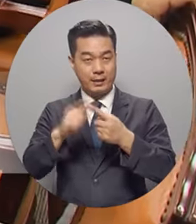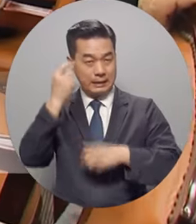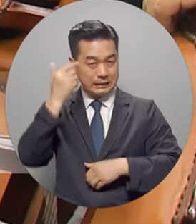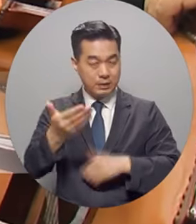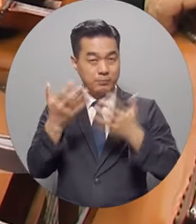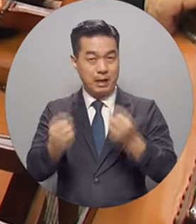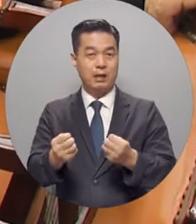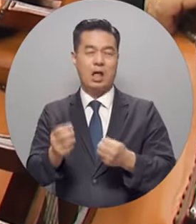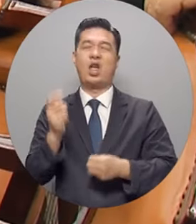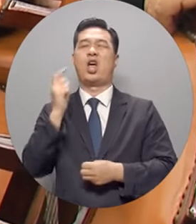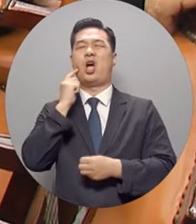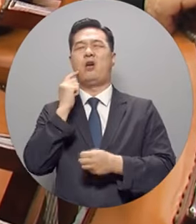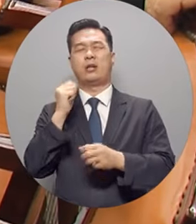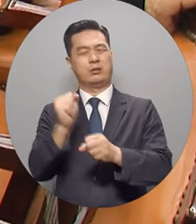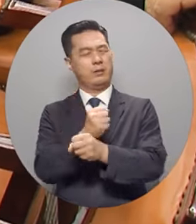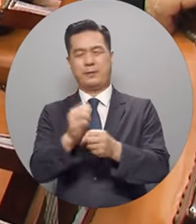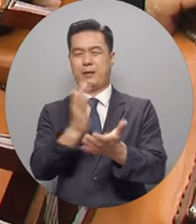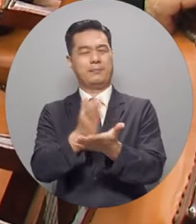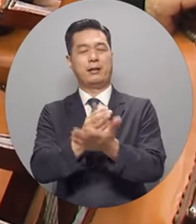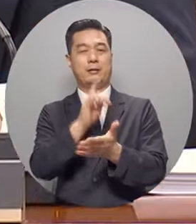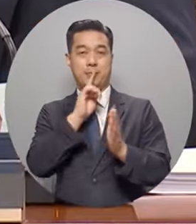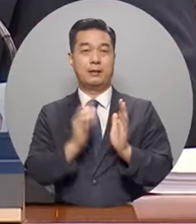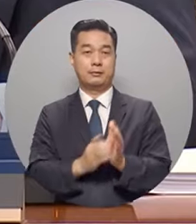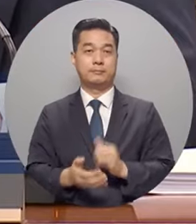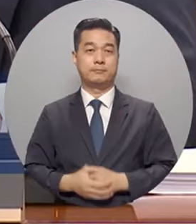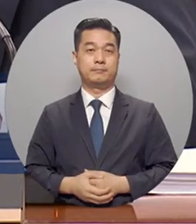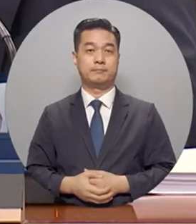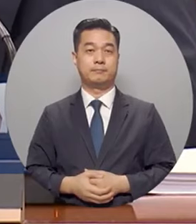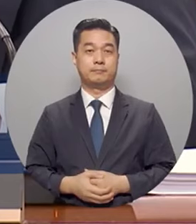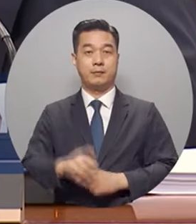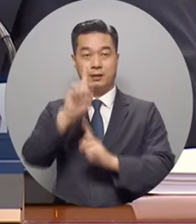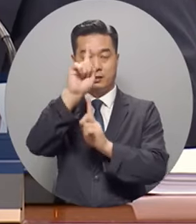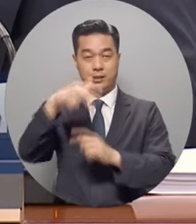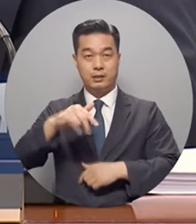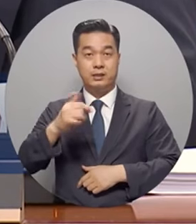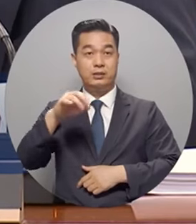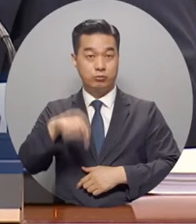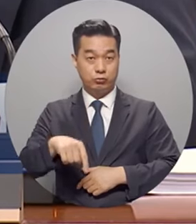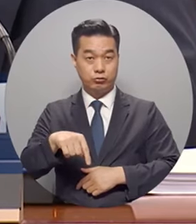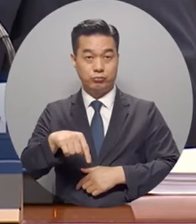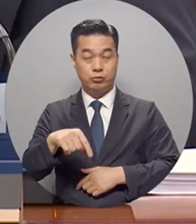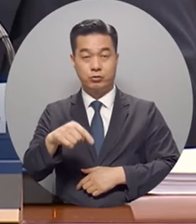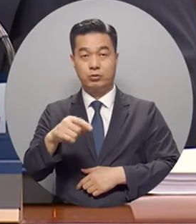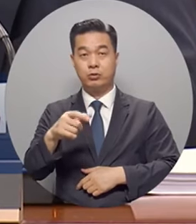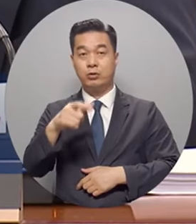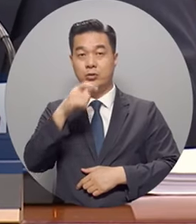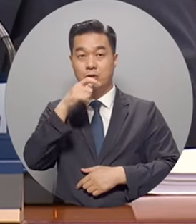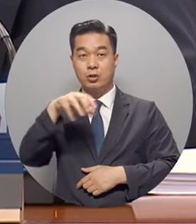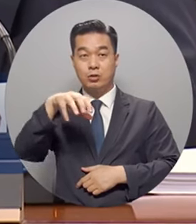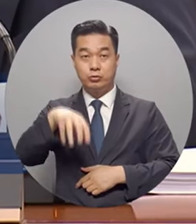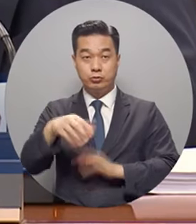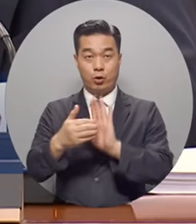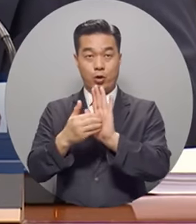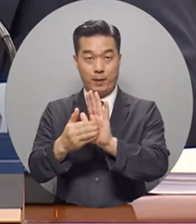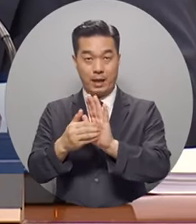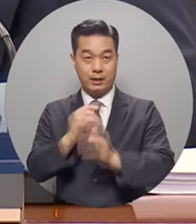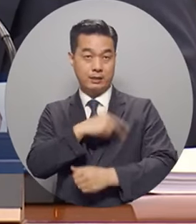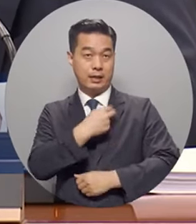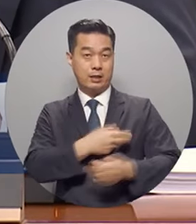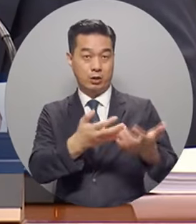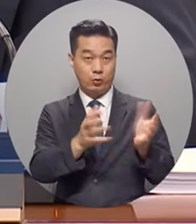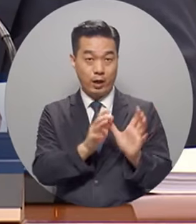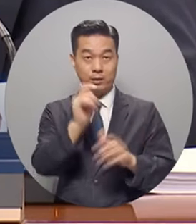허위 선동이라고 맞섰습니다. 이진우 소방사령관, 각종근 특전사령관, 여인영